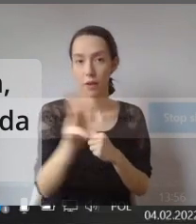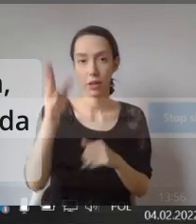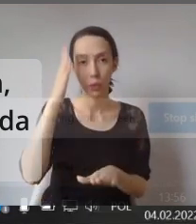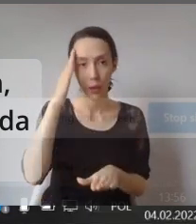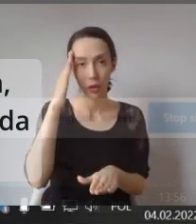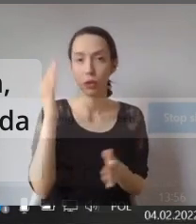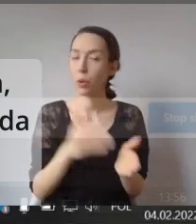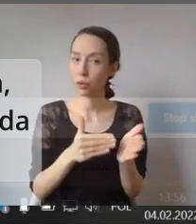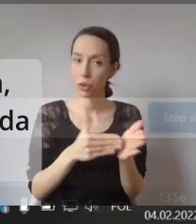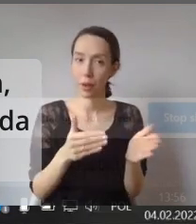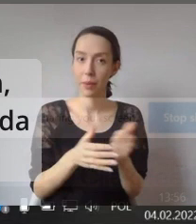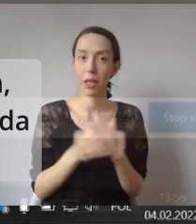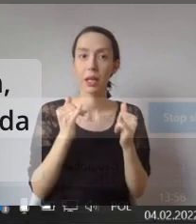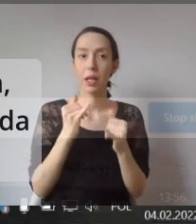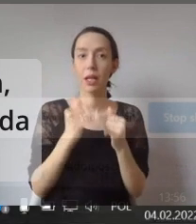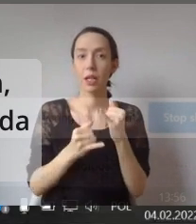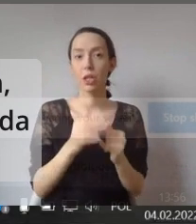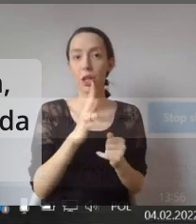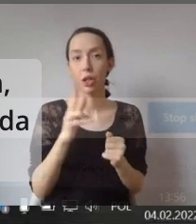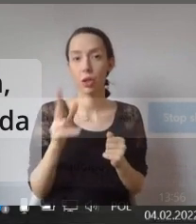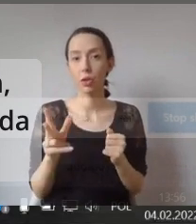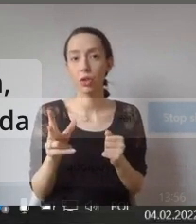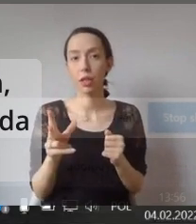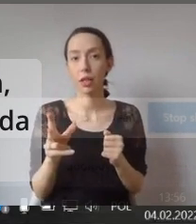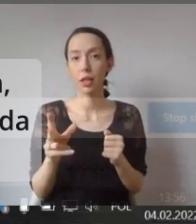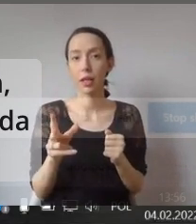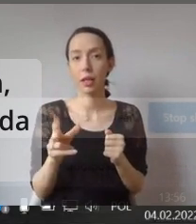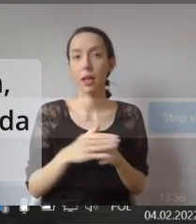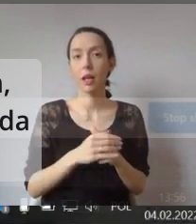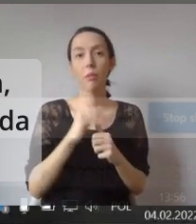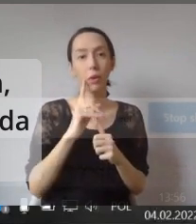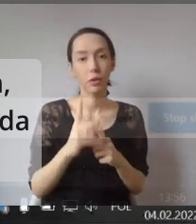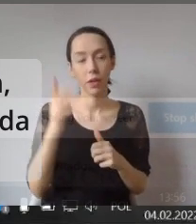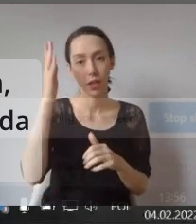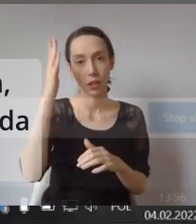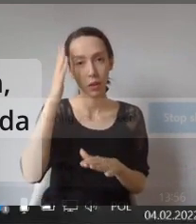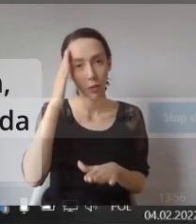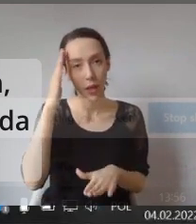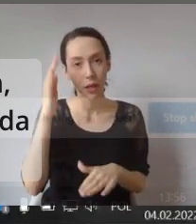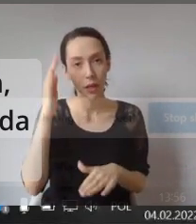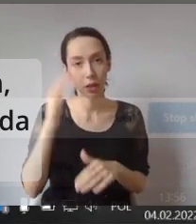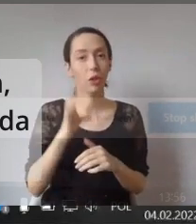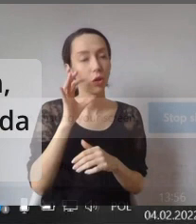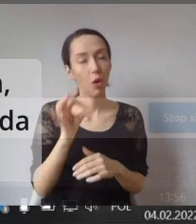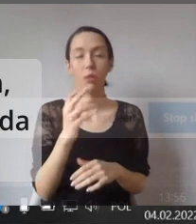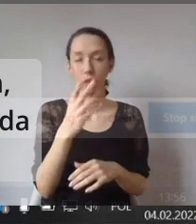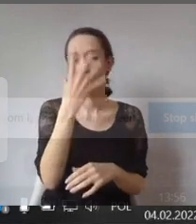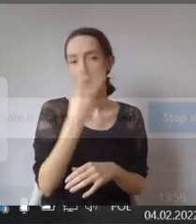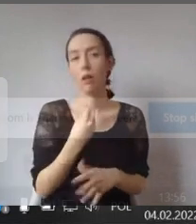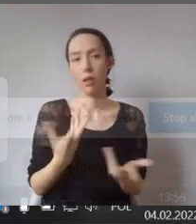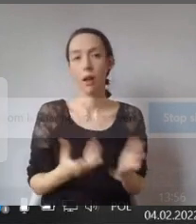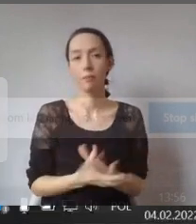każdym razem, kiedy ktoś potwierdzi umiejętności, no to dobrze to wygląda na profilu LinkedInowym, tak? To